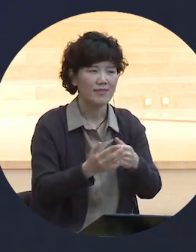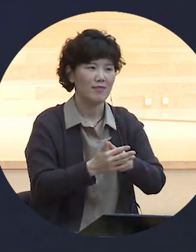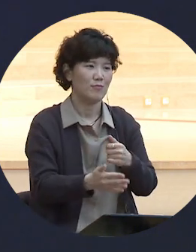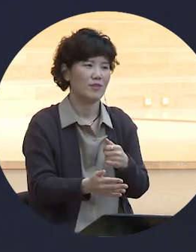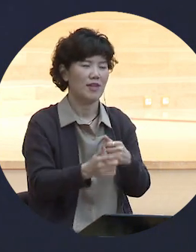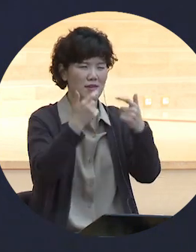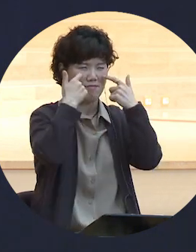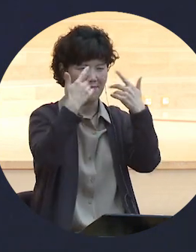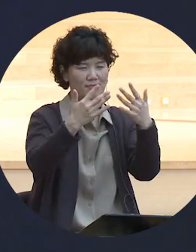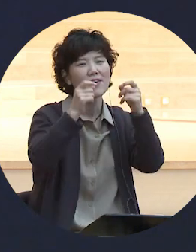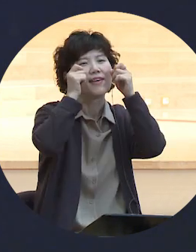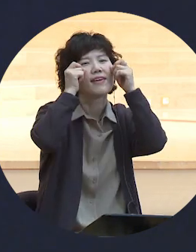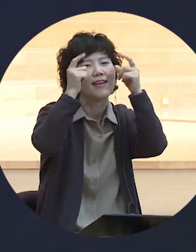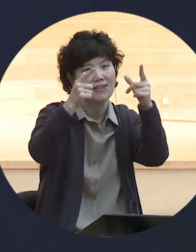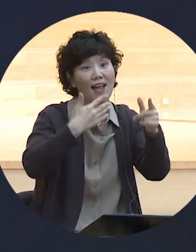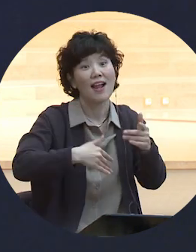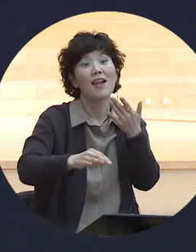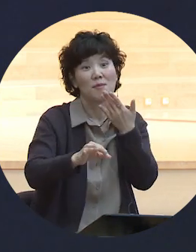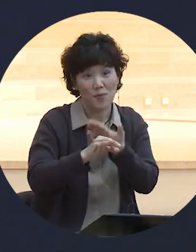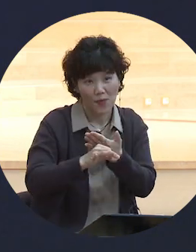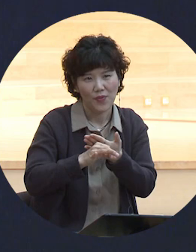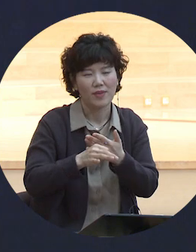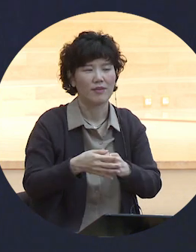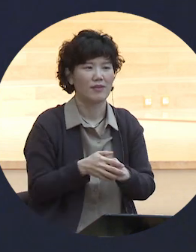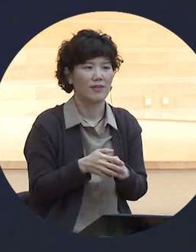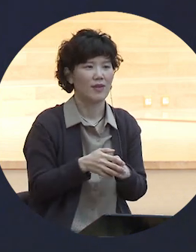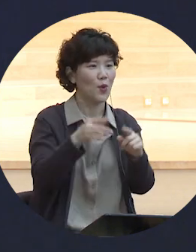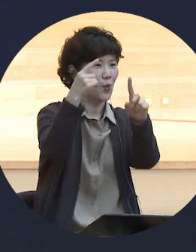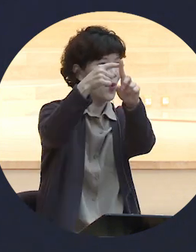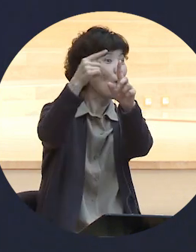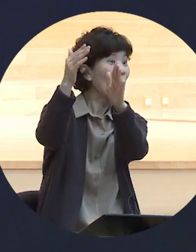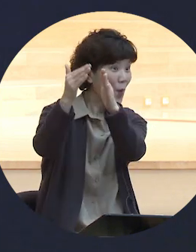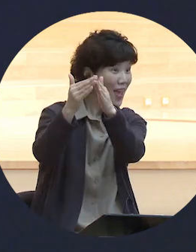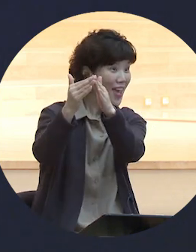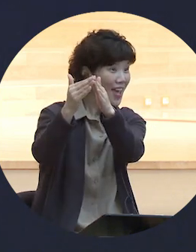정말로 분명히 깨달아지면 교회가